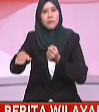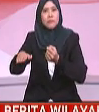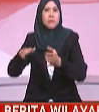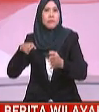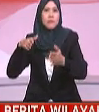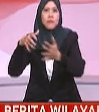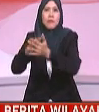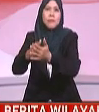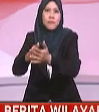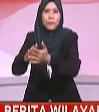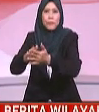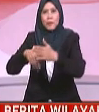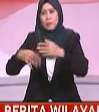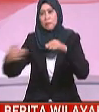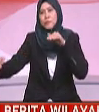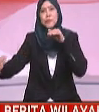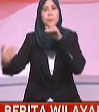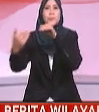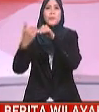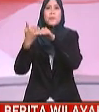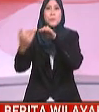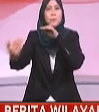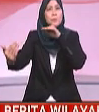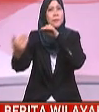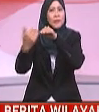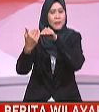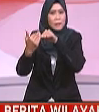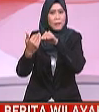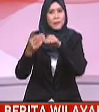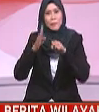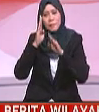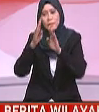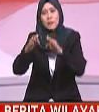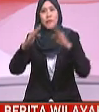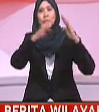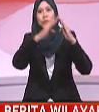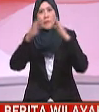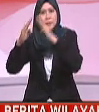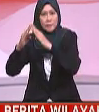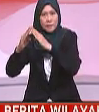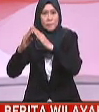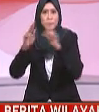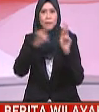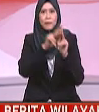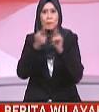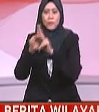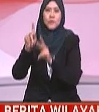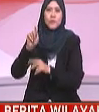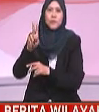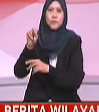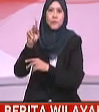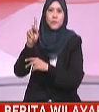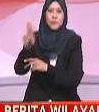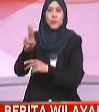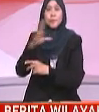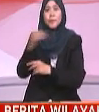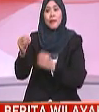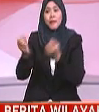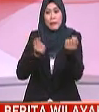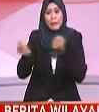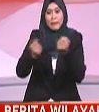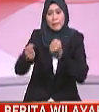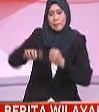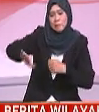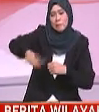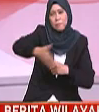jalan dan masuk ke laluan bertentangan di lorong sebelah menghala ke perumahan Taman Tunku. Kemudian kenderaan mangsa berpusing